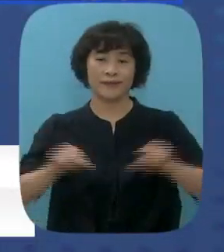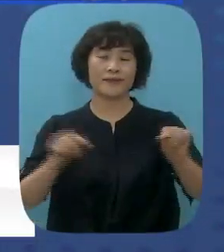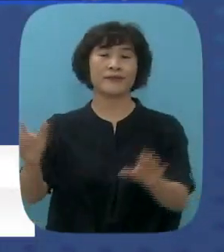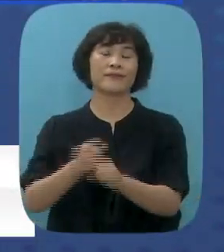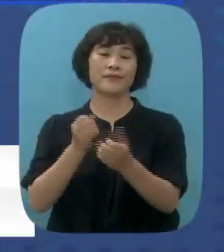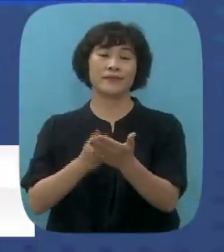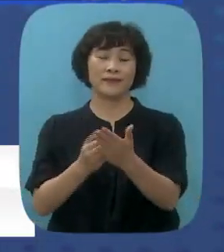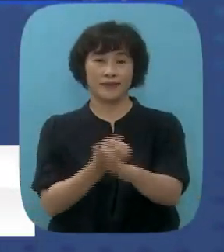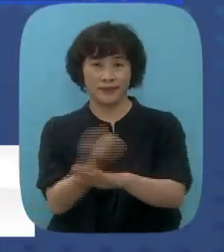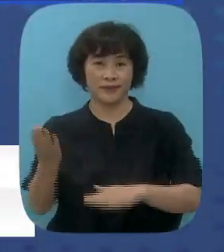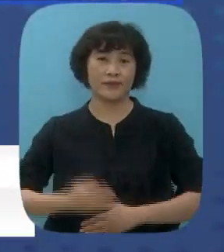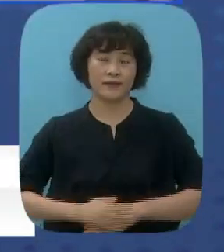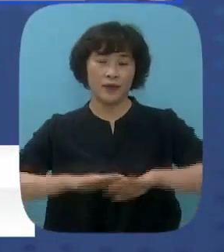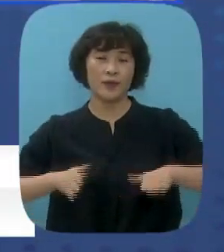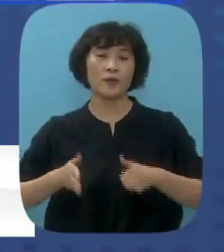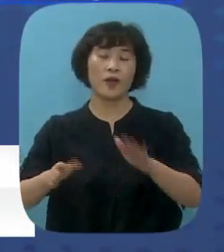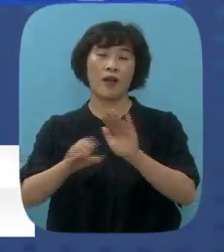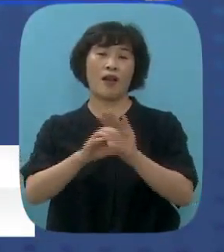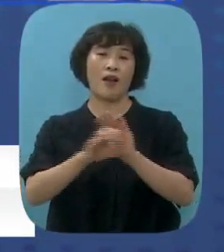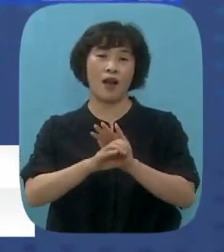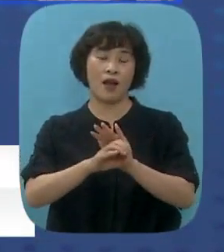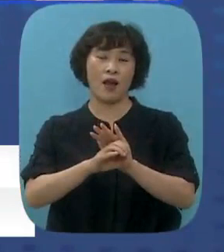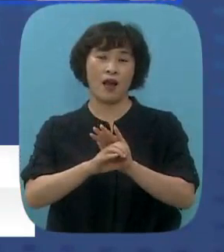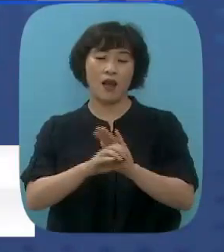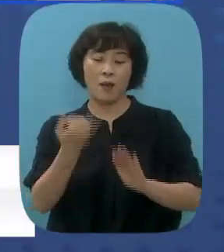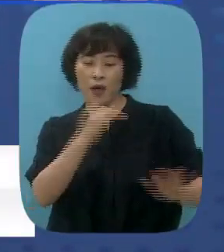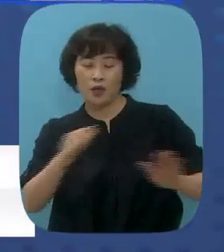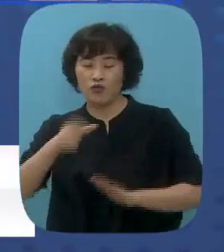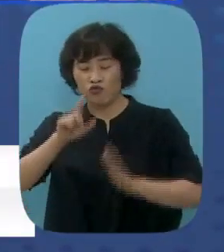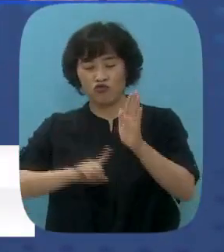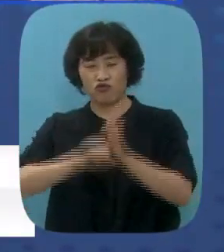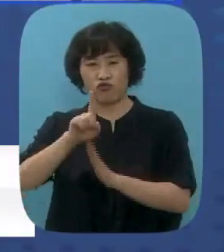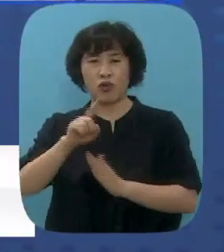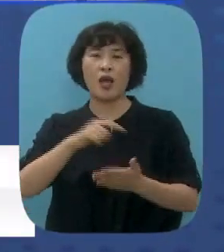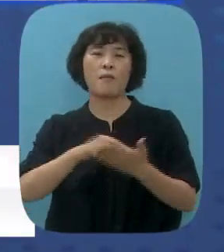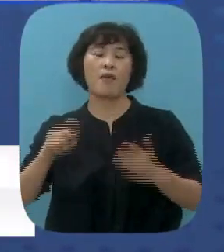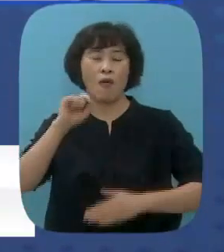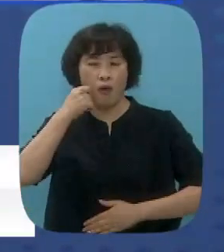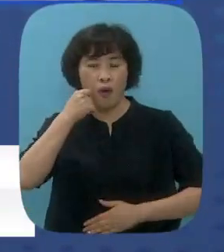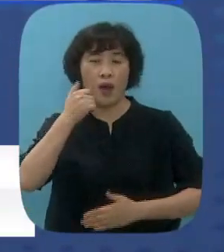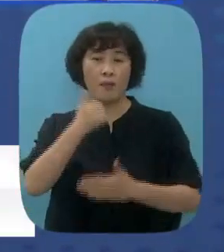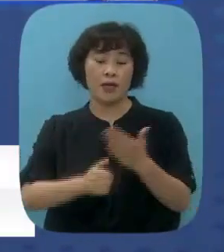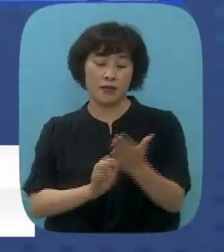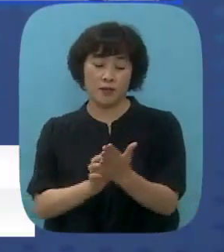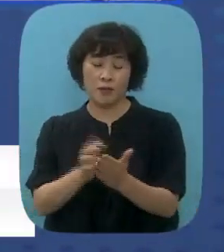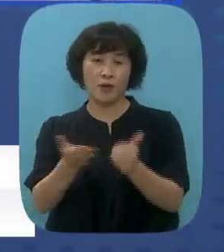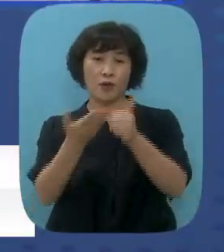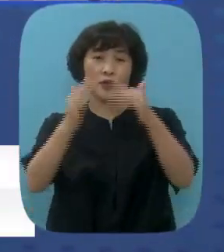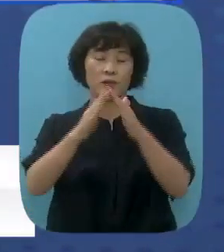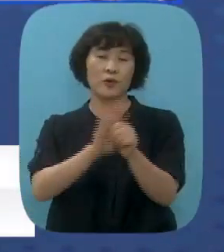이어서 간추린 소식입니다. 전남도가 코로나19와 고수온 피해로 어려움을 겪고 있는 전복 양식 어가를 돕기